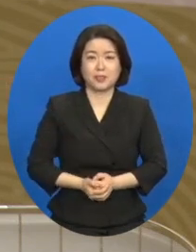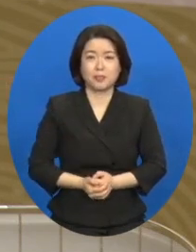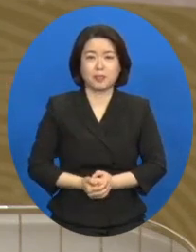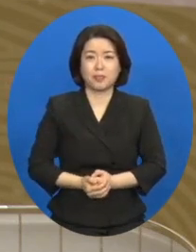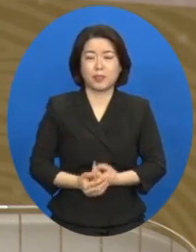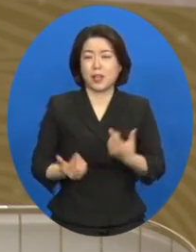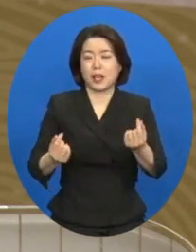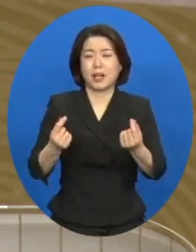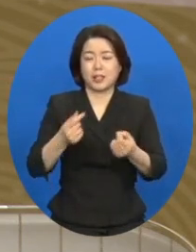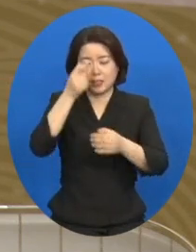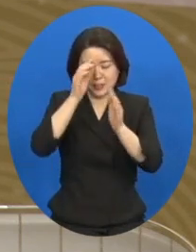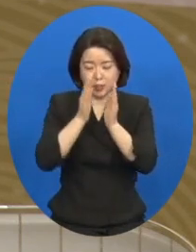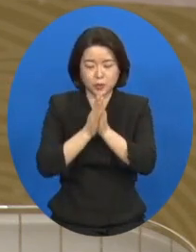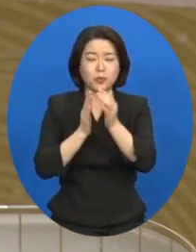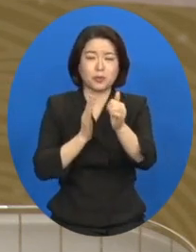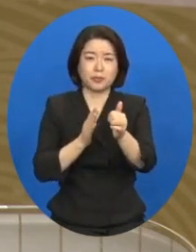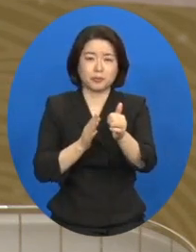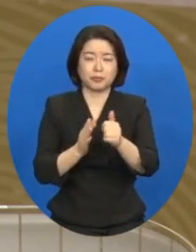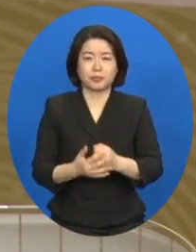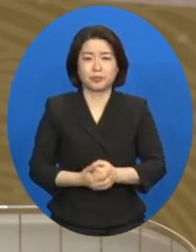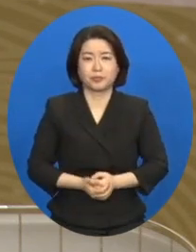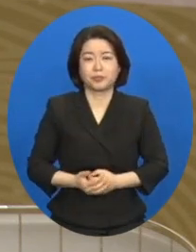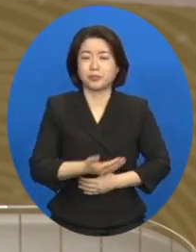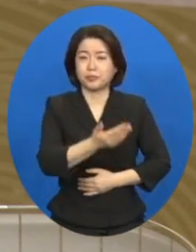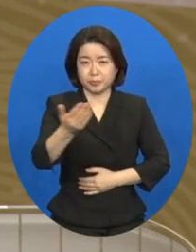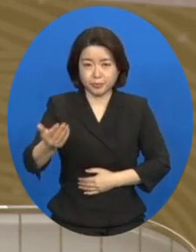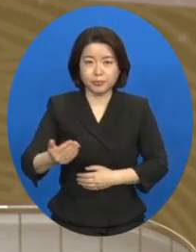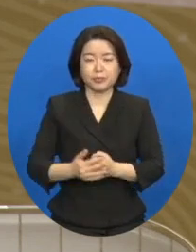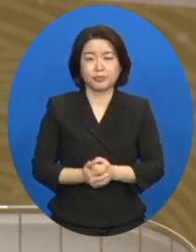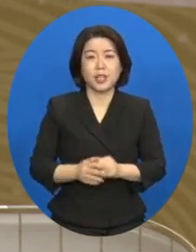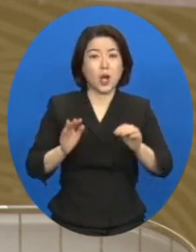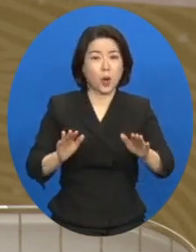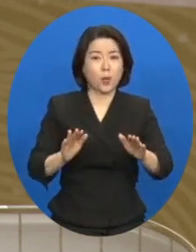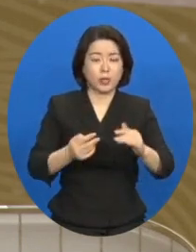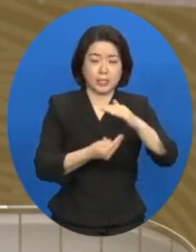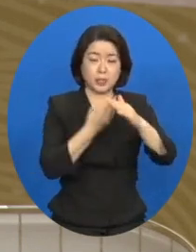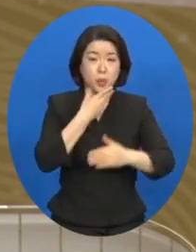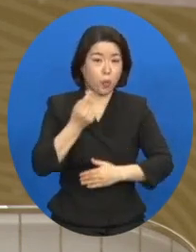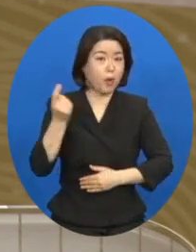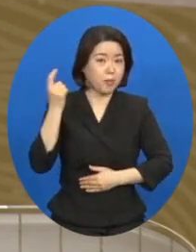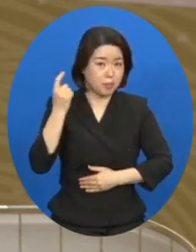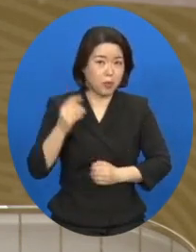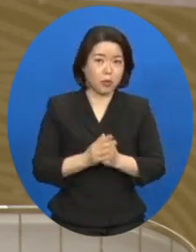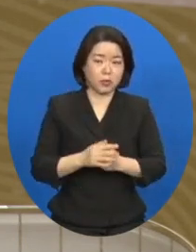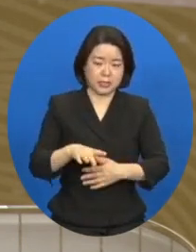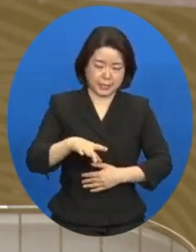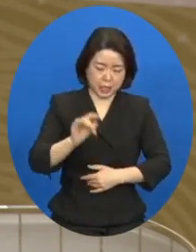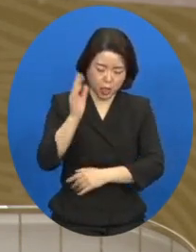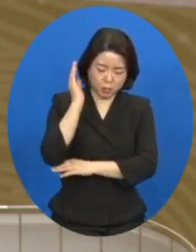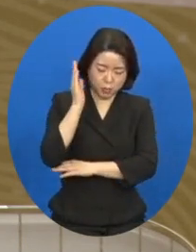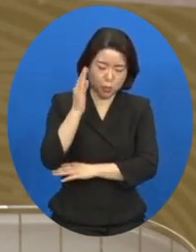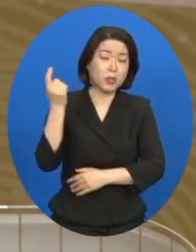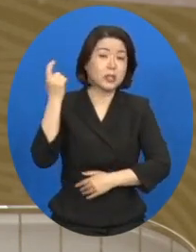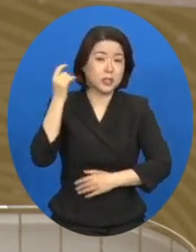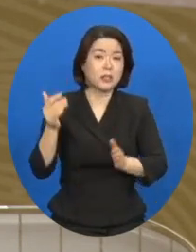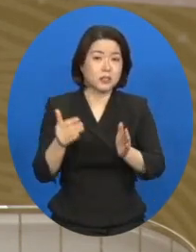우리 같이 기도합시다. 여러분 오늘 요한복음을 첫 설교를